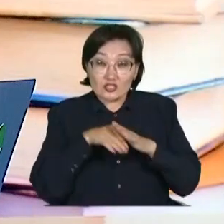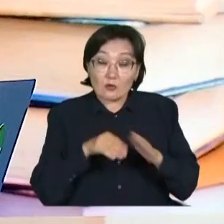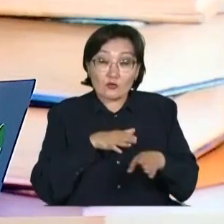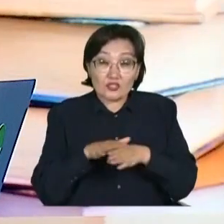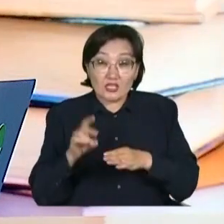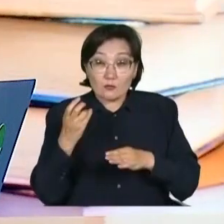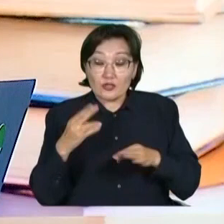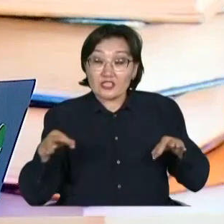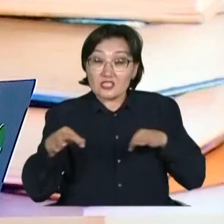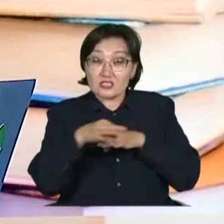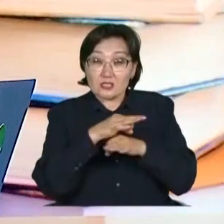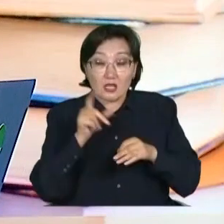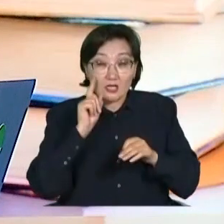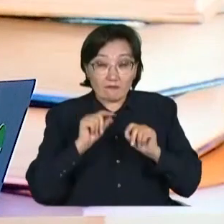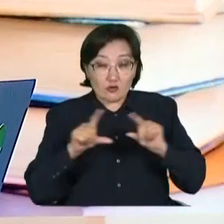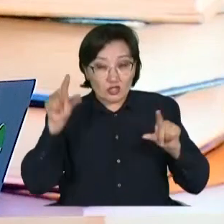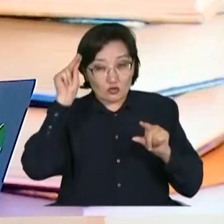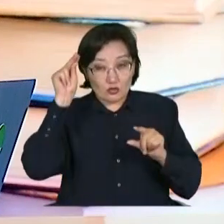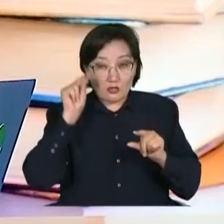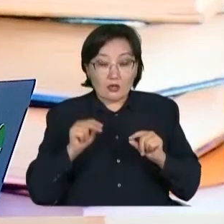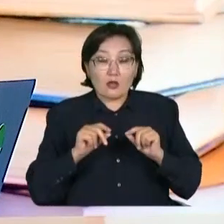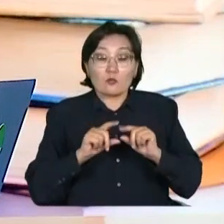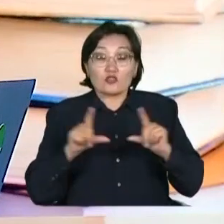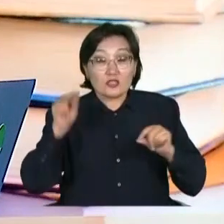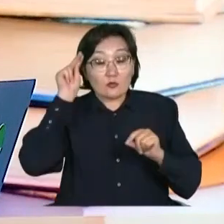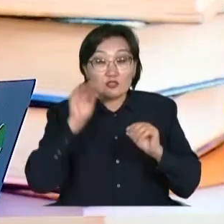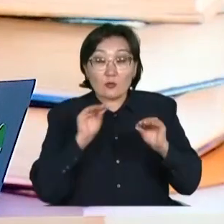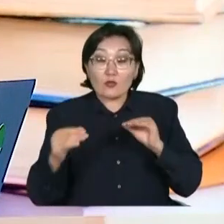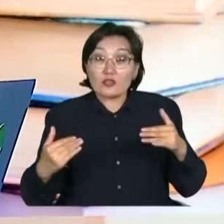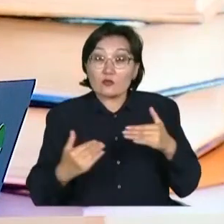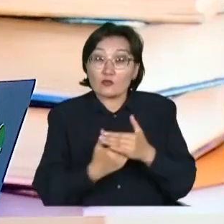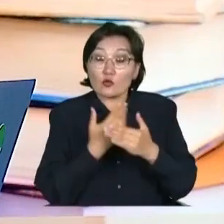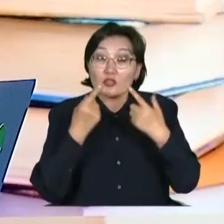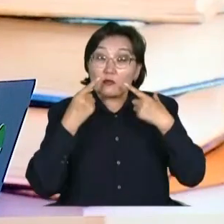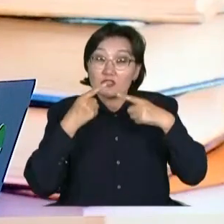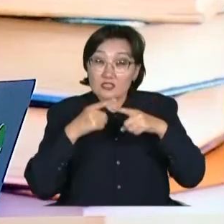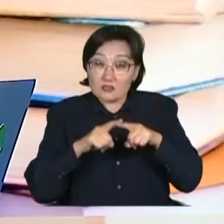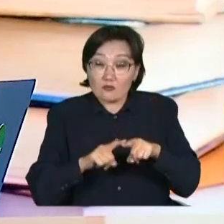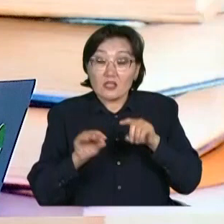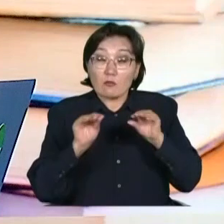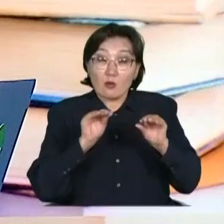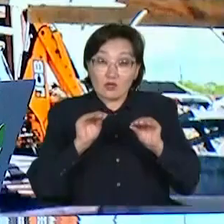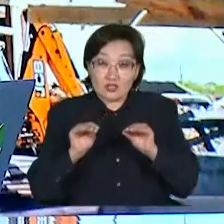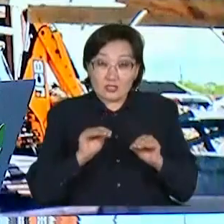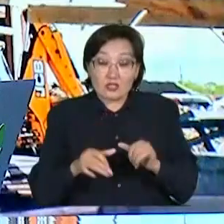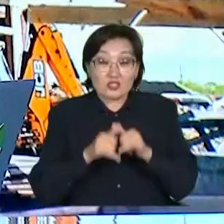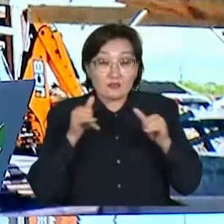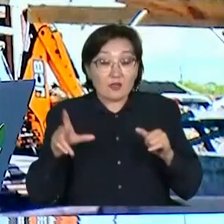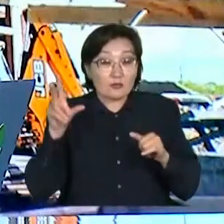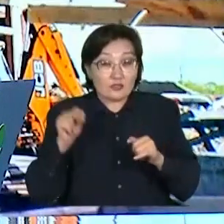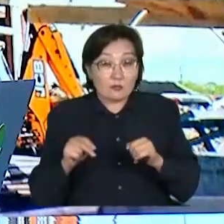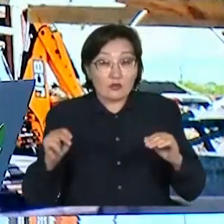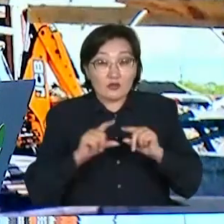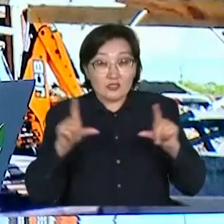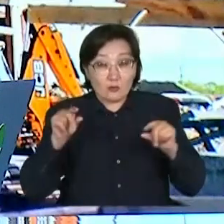реализации национального проекта «Комфортная школа». Учреждения оснастят новейшим современным технологическим оборудованием. Увеличение количества